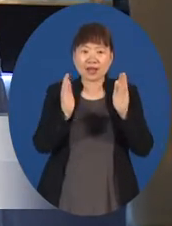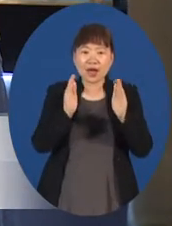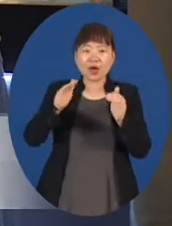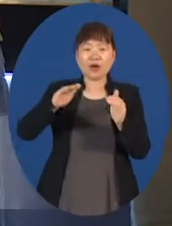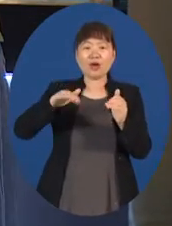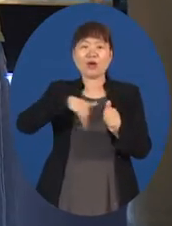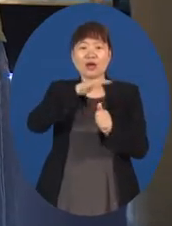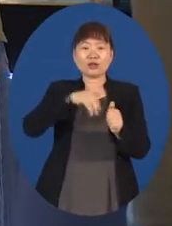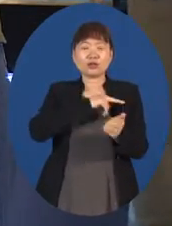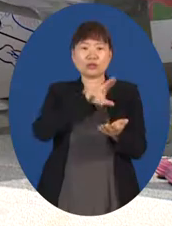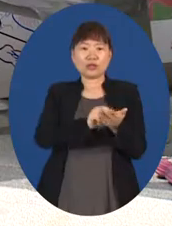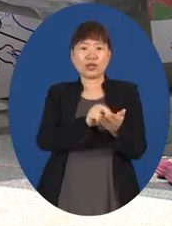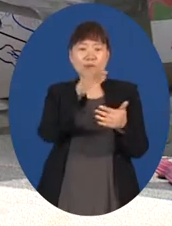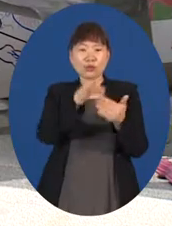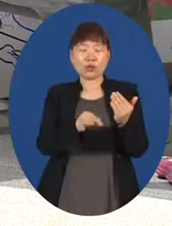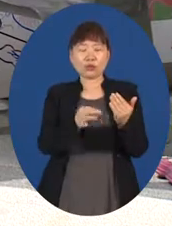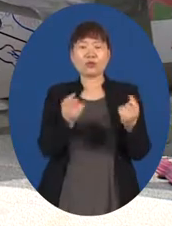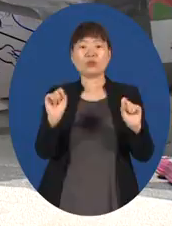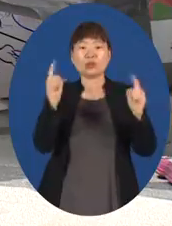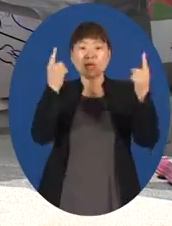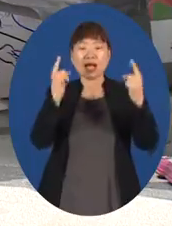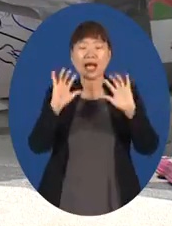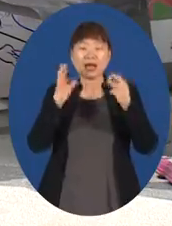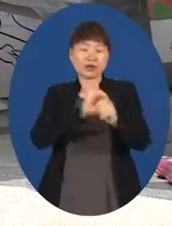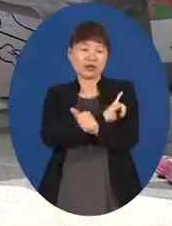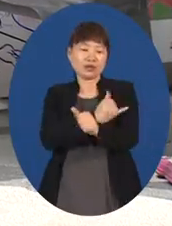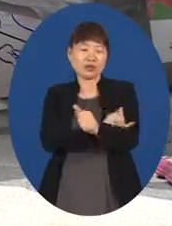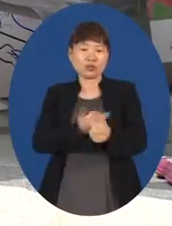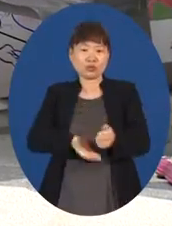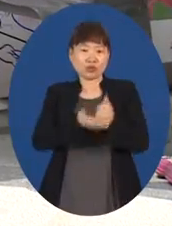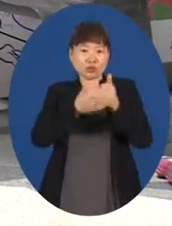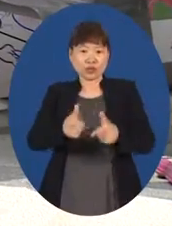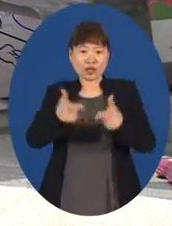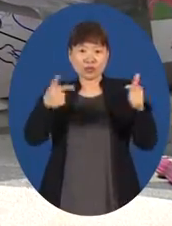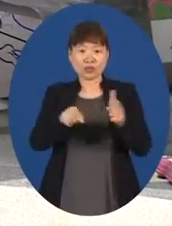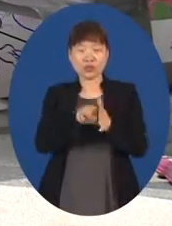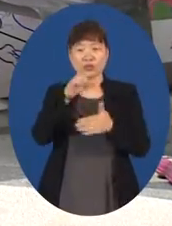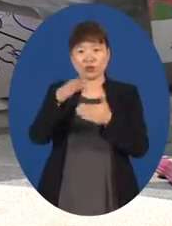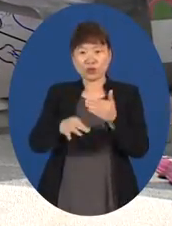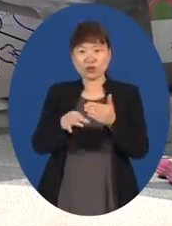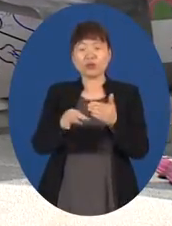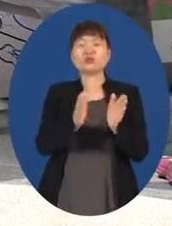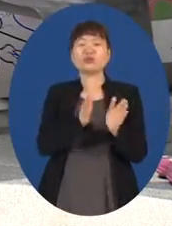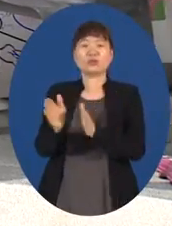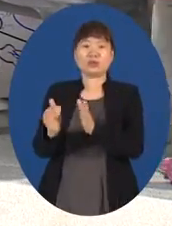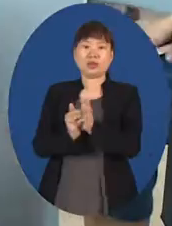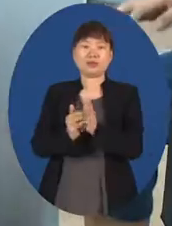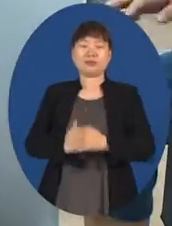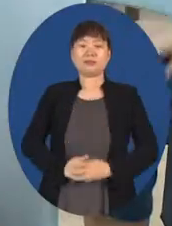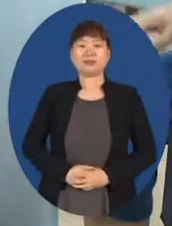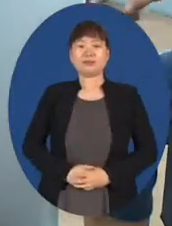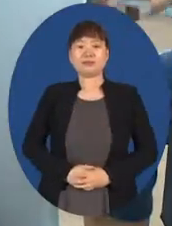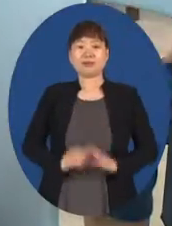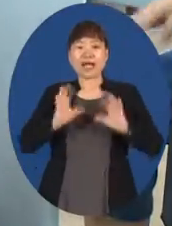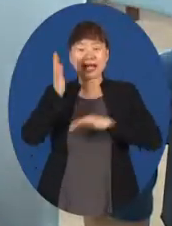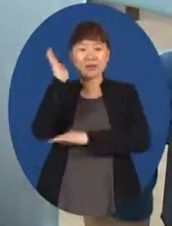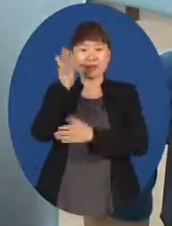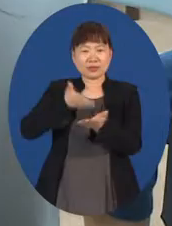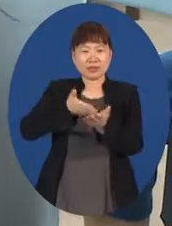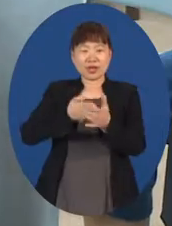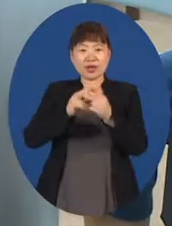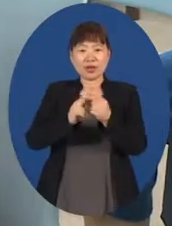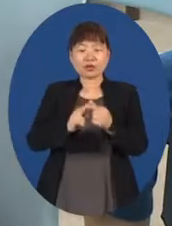한 프로그램과 더불어 아동인권 존중인식 확산을 위한 프로그램을 구성했습니다. 동화구연뿐